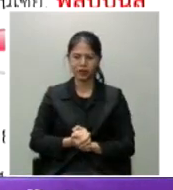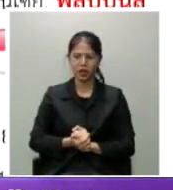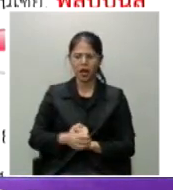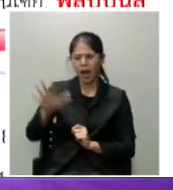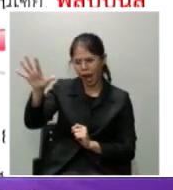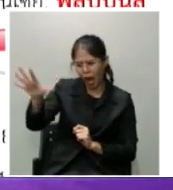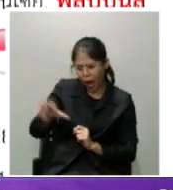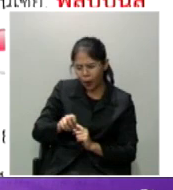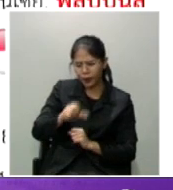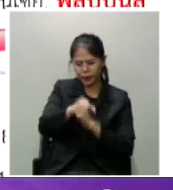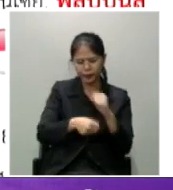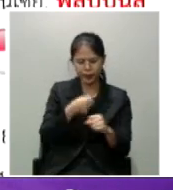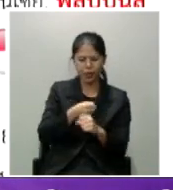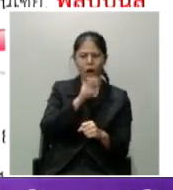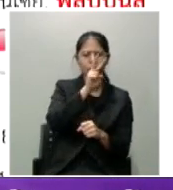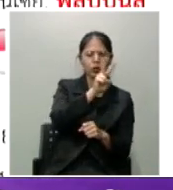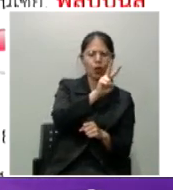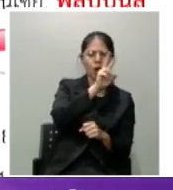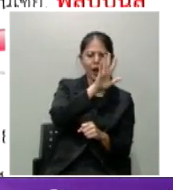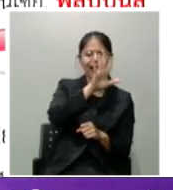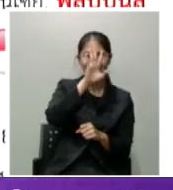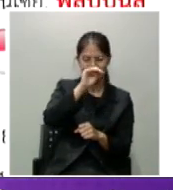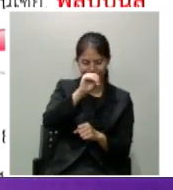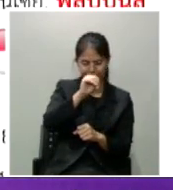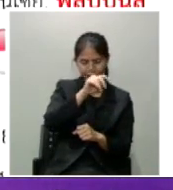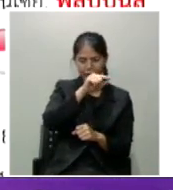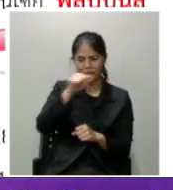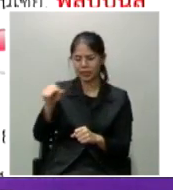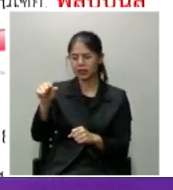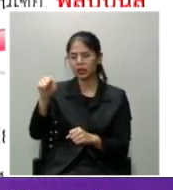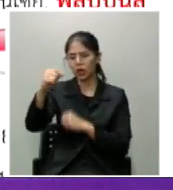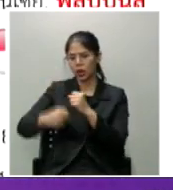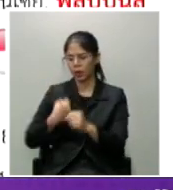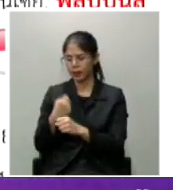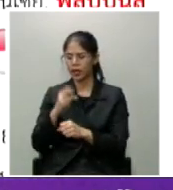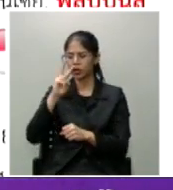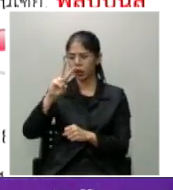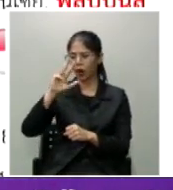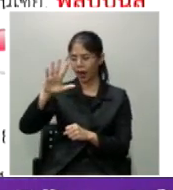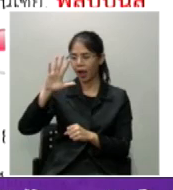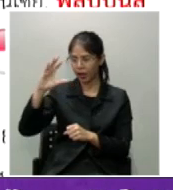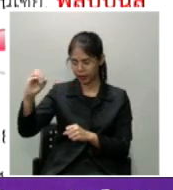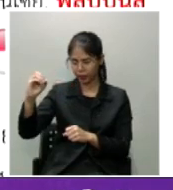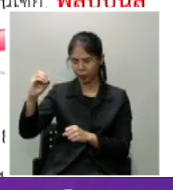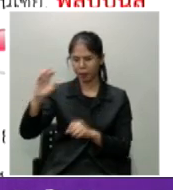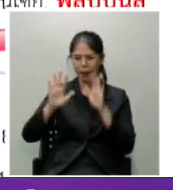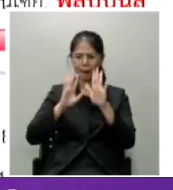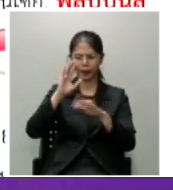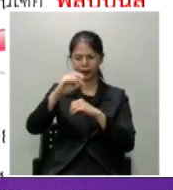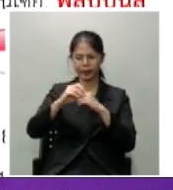ามากันตั้งแต่ปี2540จนกระทั่งถึงประมาณปี2550 10ปีเศ